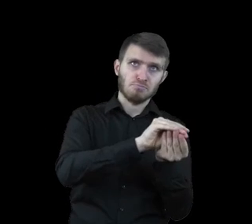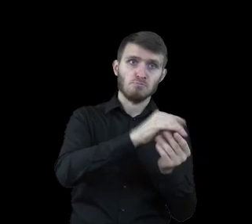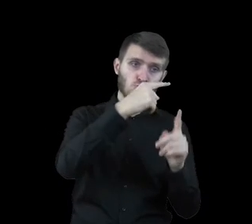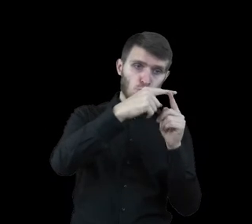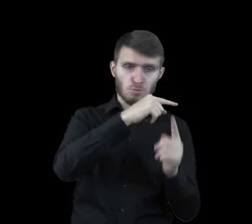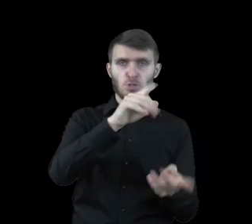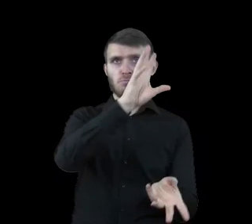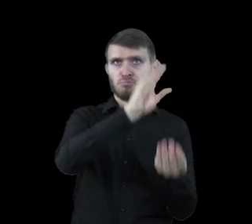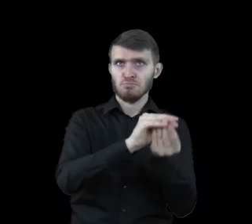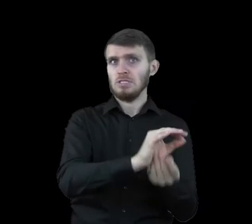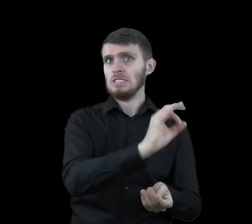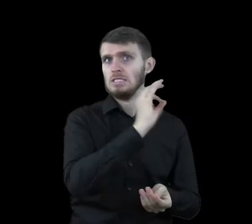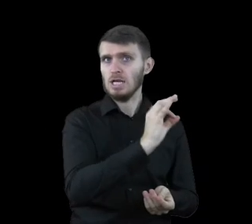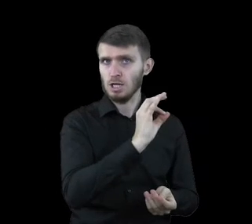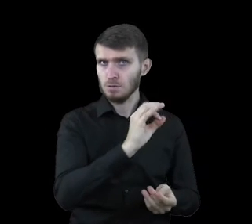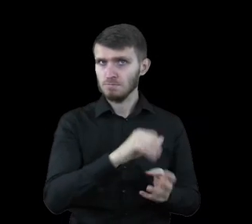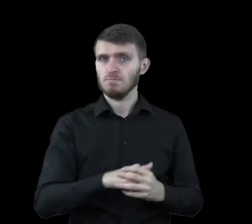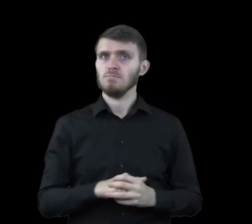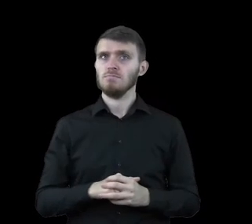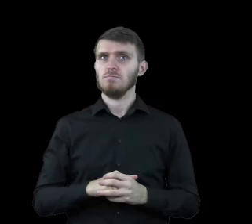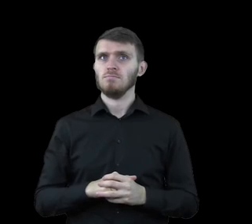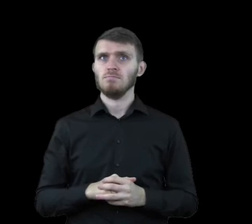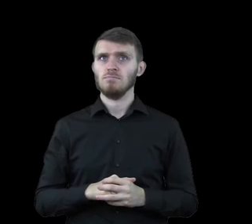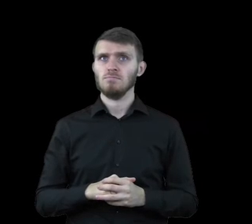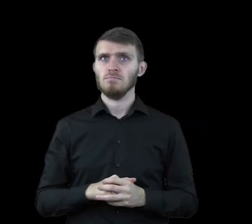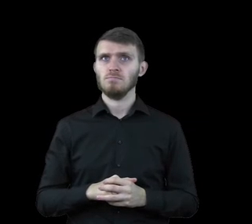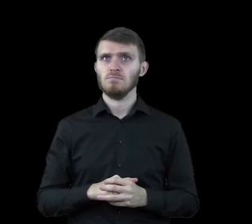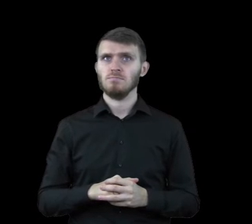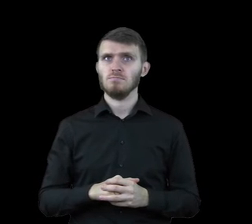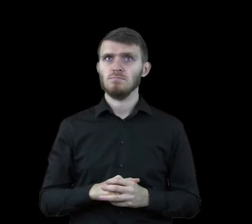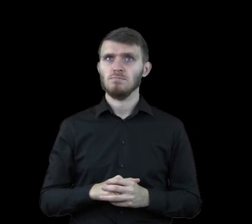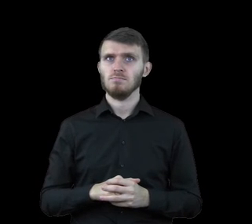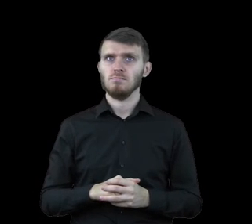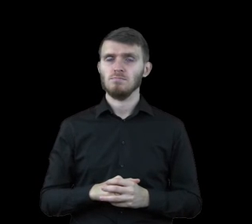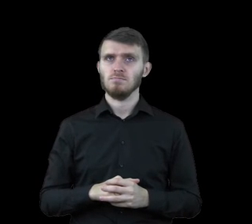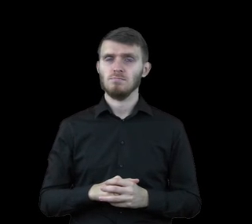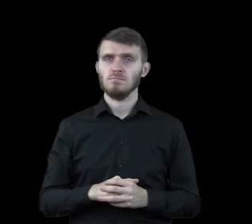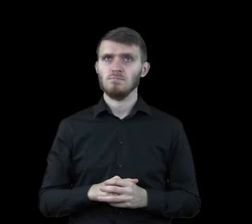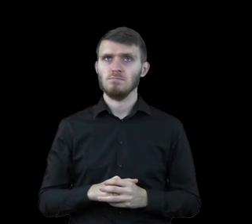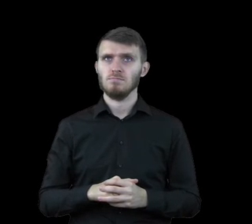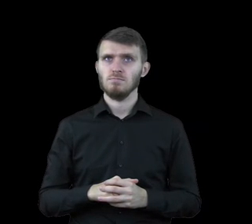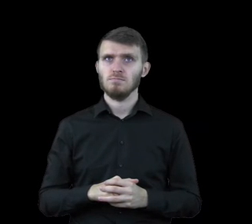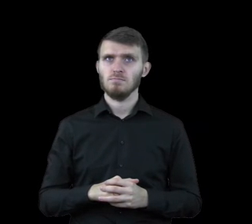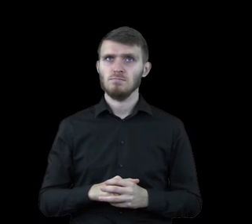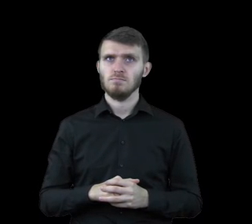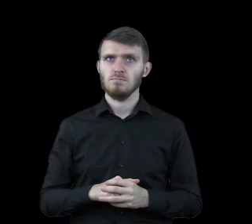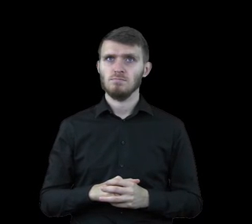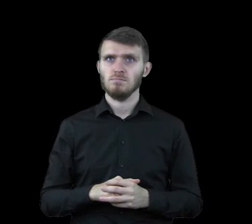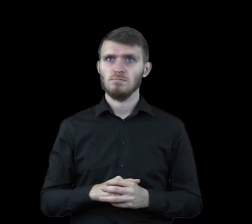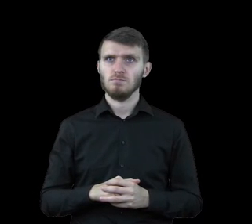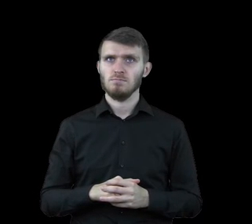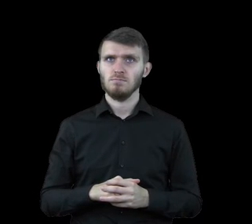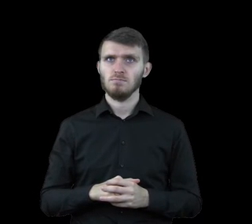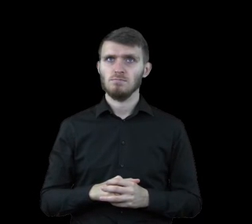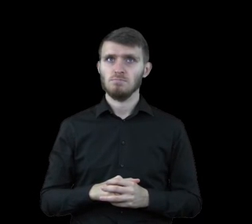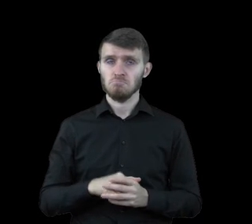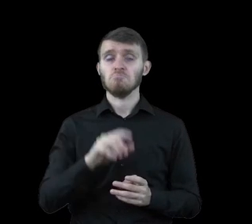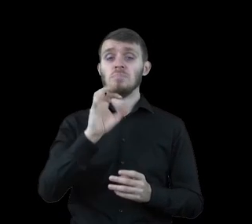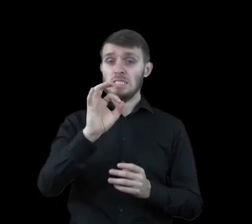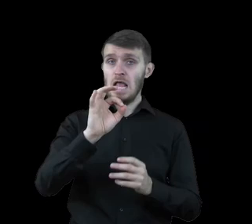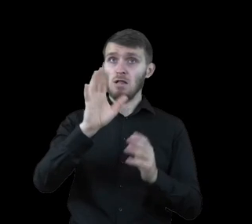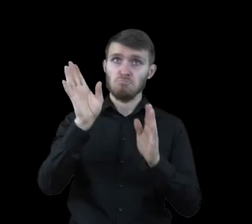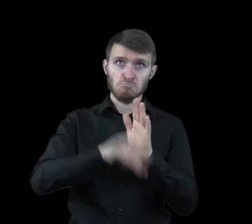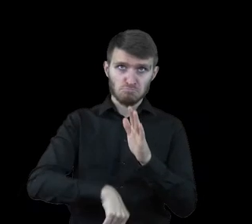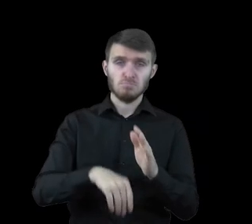Teraz widzimy, że te elementy nam się zredukują, bo osiemdziesiąt jeden minus osiemdziesiąt jeden to jest zero, czyli będziemy